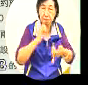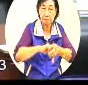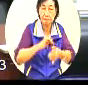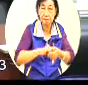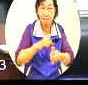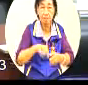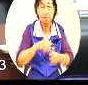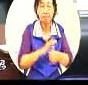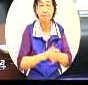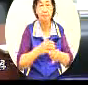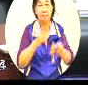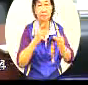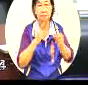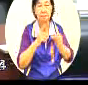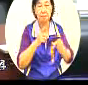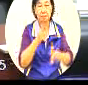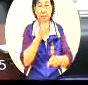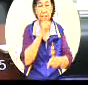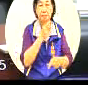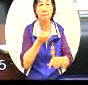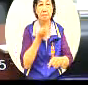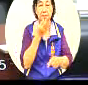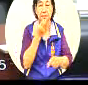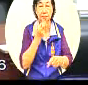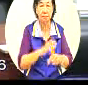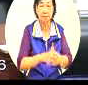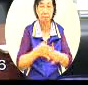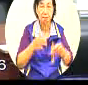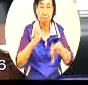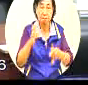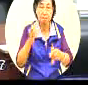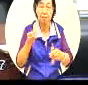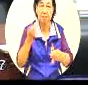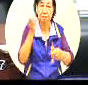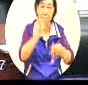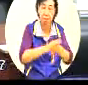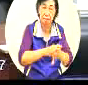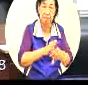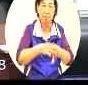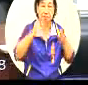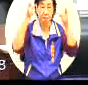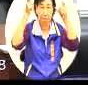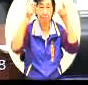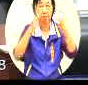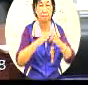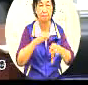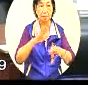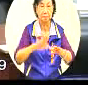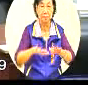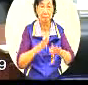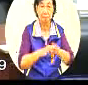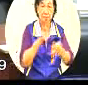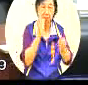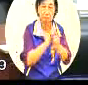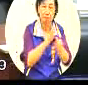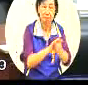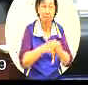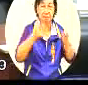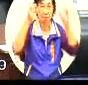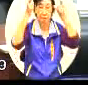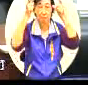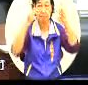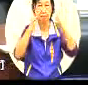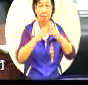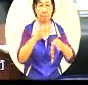它的政策为何，不管中央到底有没有补助我们高雄市，本席现在要帮高雄市的年轻人来问的是说，当